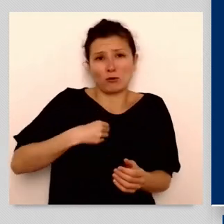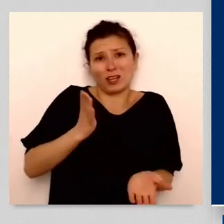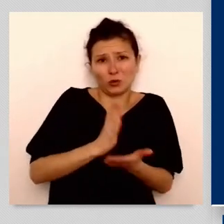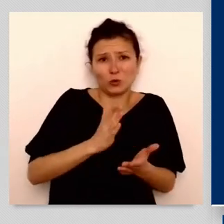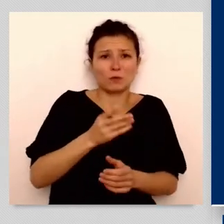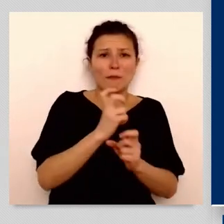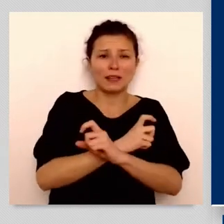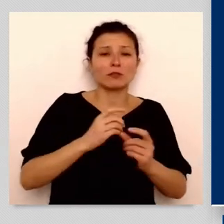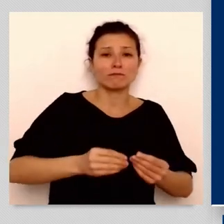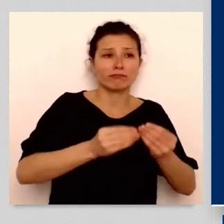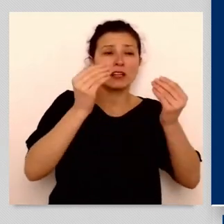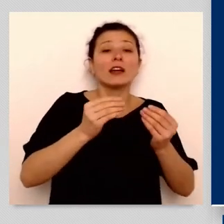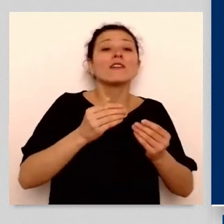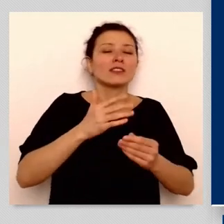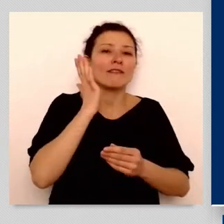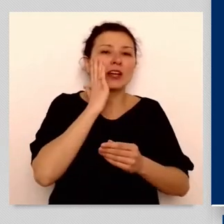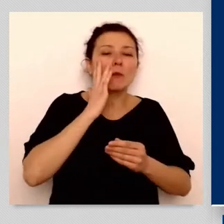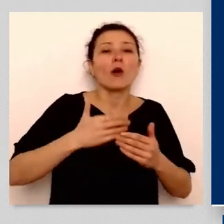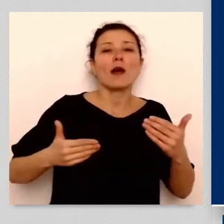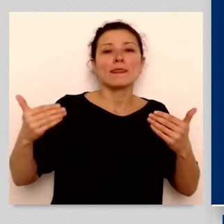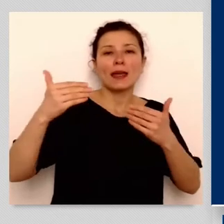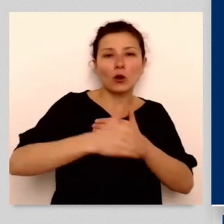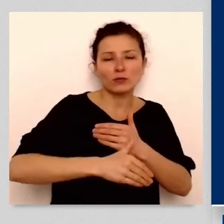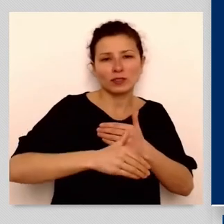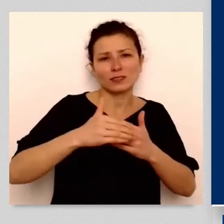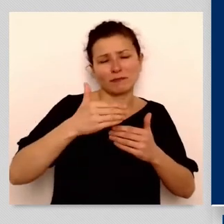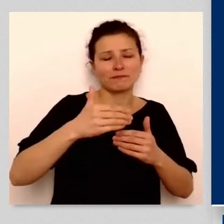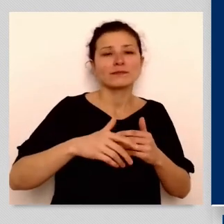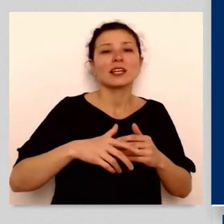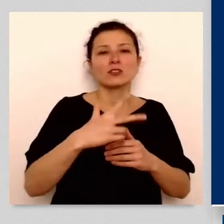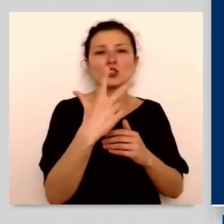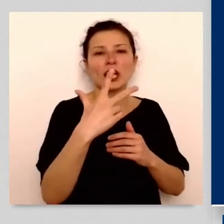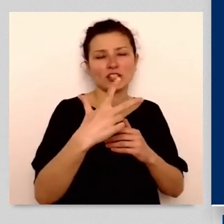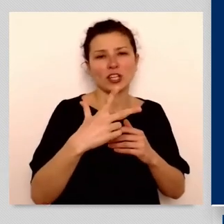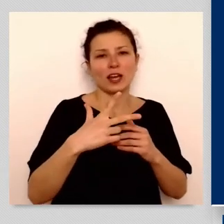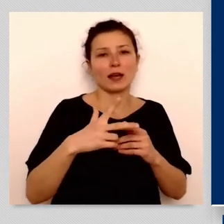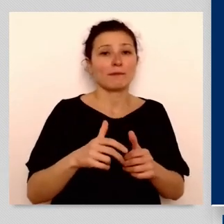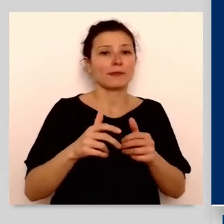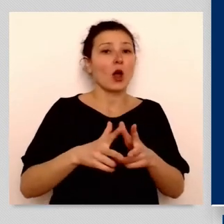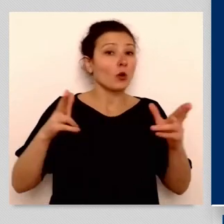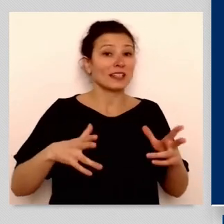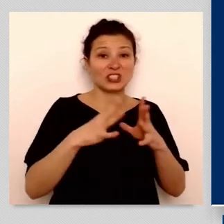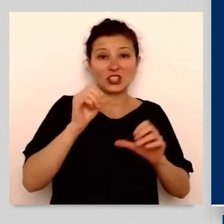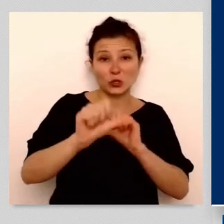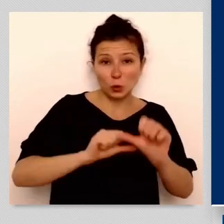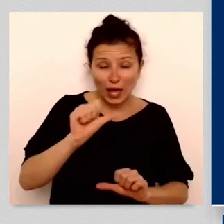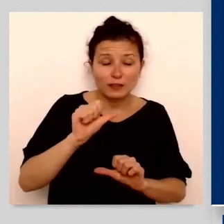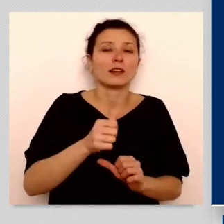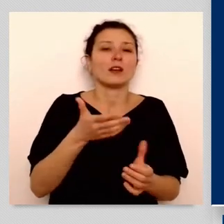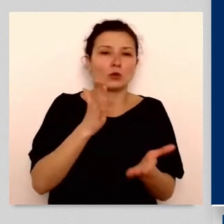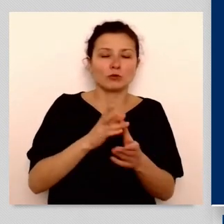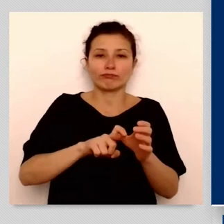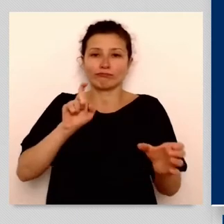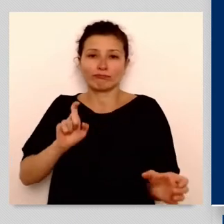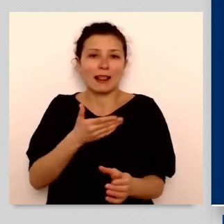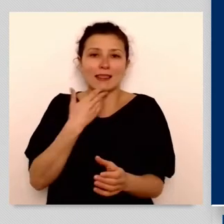końca trzeciej dekady, ale tutaj jasności nie mamy. Sygnały z Ministerstwa Klimatu i Środowiska